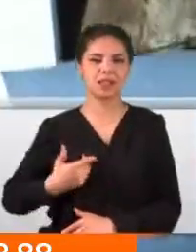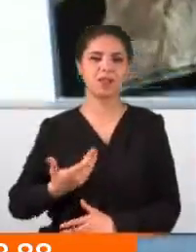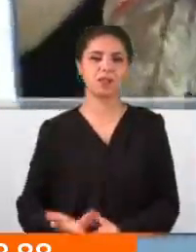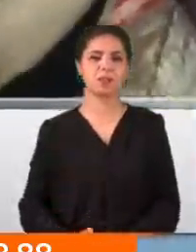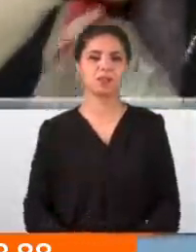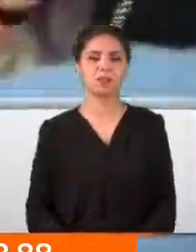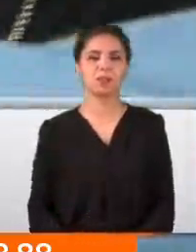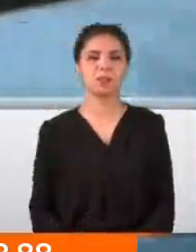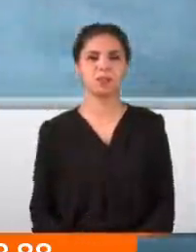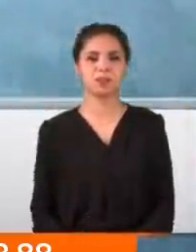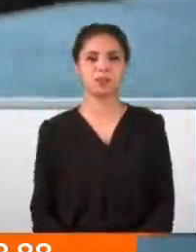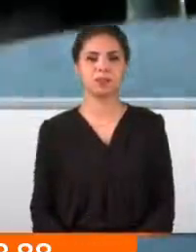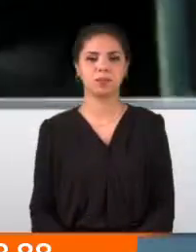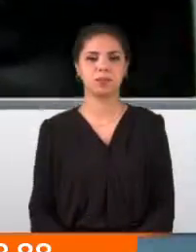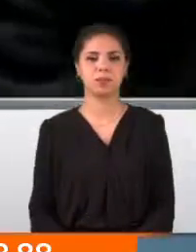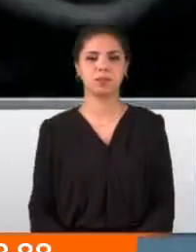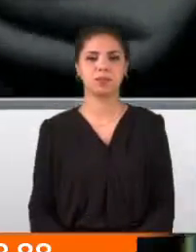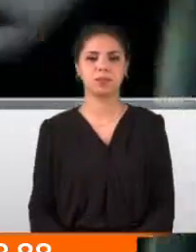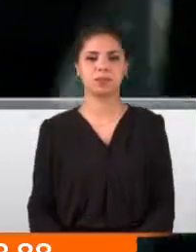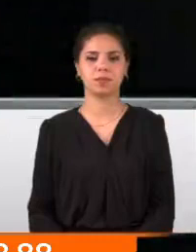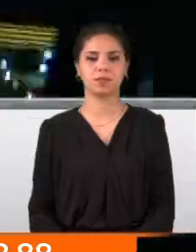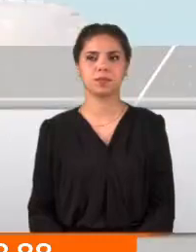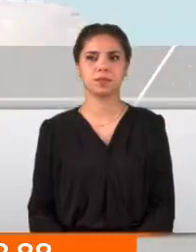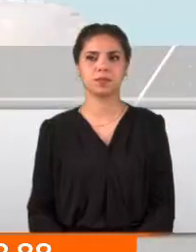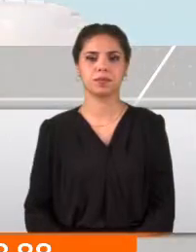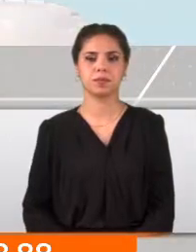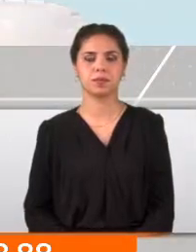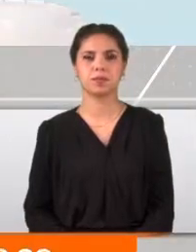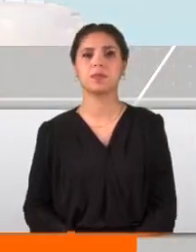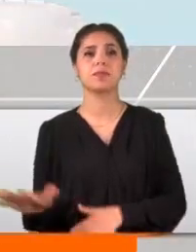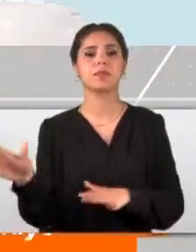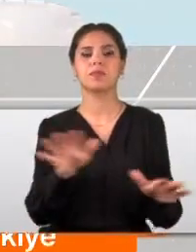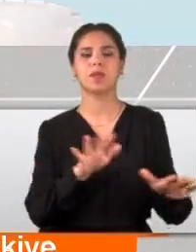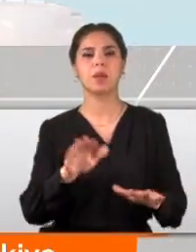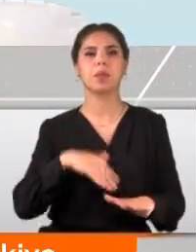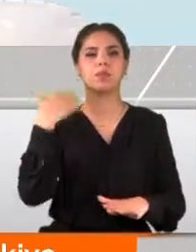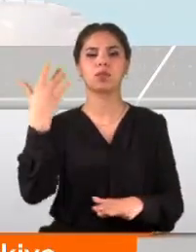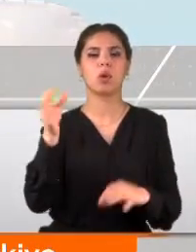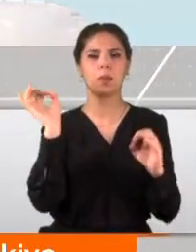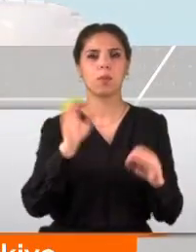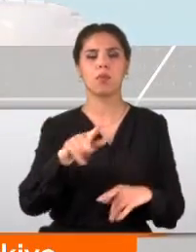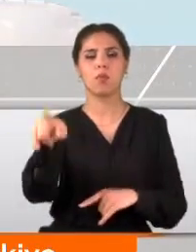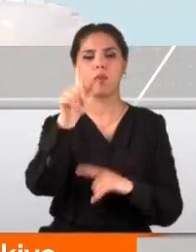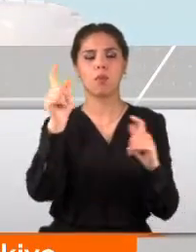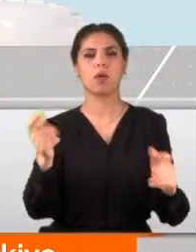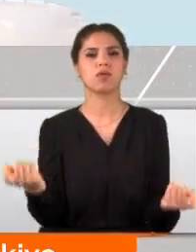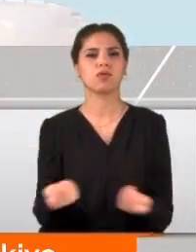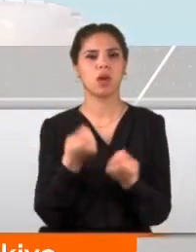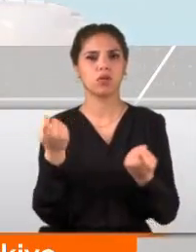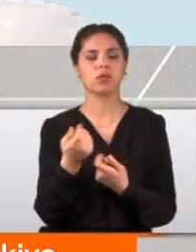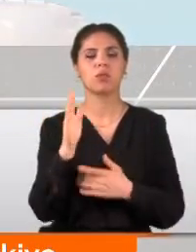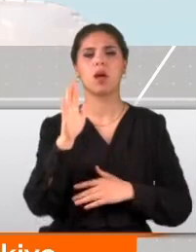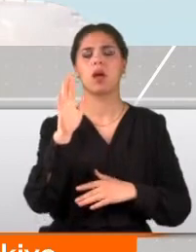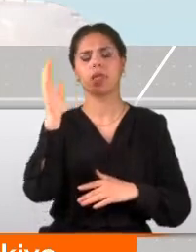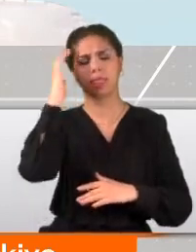alsın. Ölümüne Recep Tayyip Erdoğan. Asrın felaketinin ardından başlatılan bölgedeki çalışmaları ve